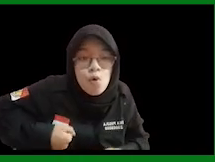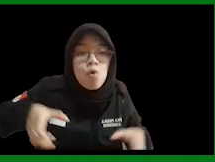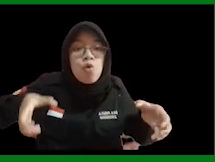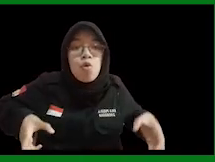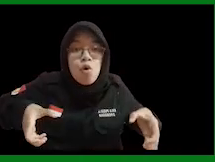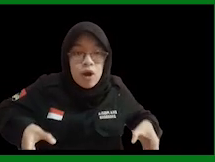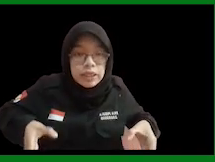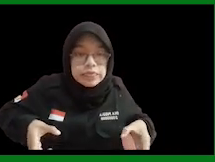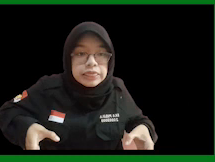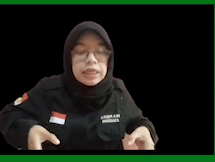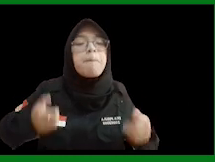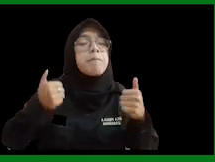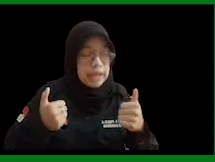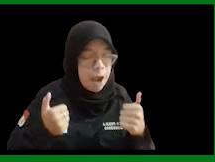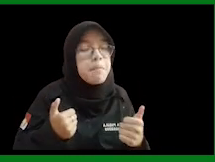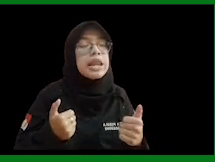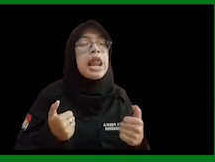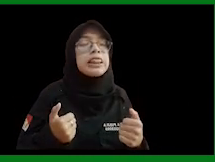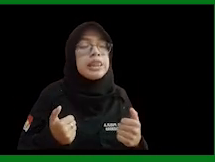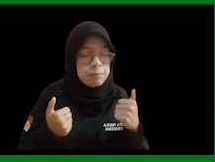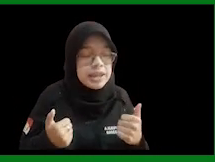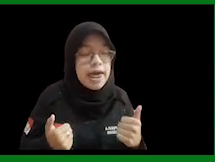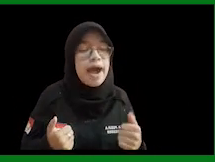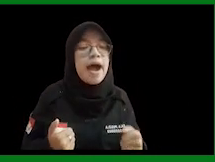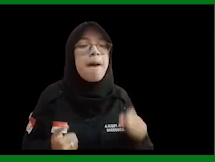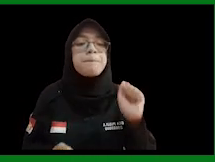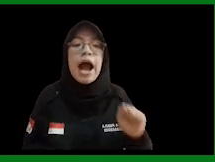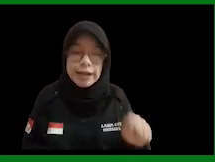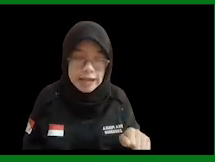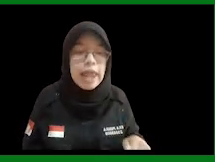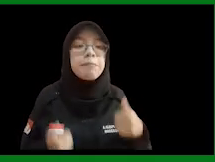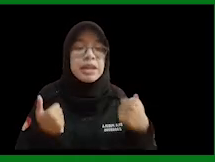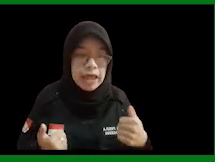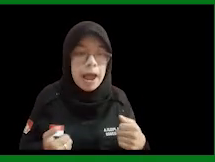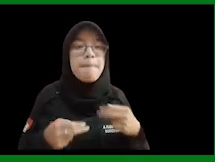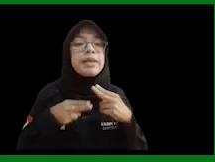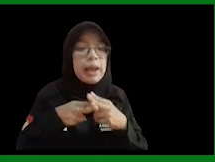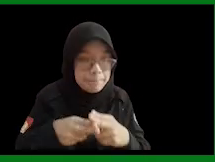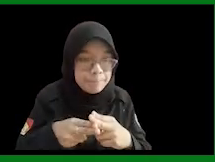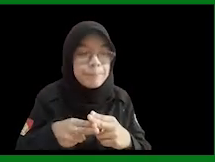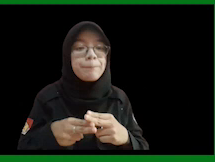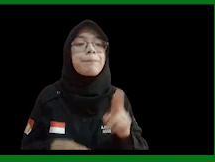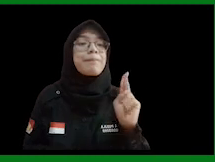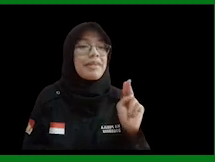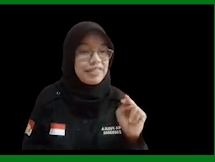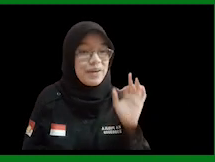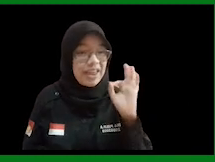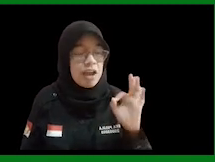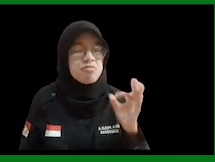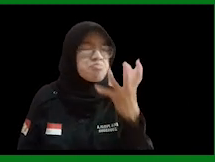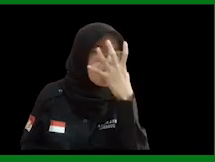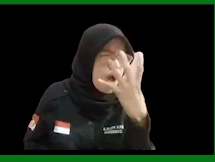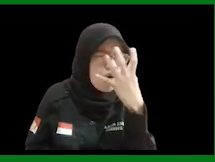kruk, kanadian, walker, dan tongkat empat kaki, kami telah sediakan, dan Anda bisa menggunakan fasilitas tersebut selama berada